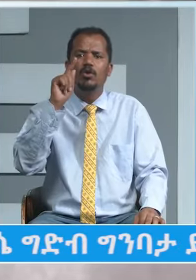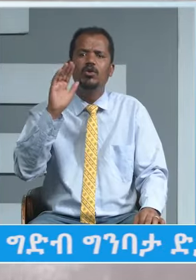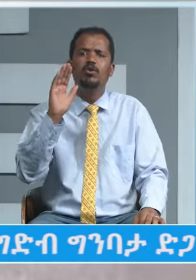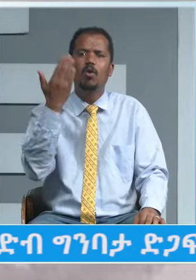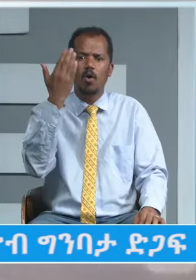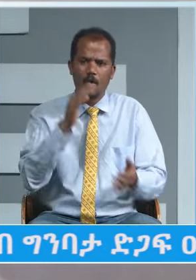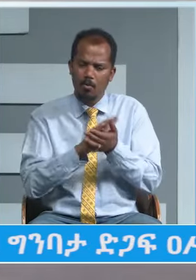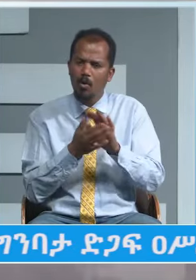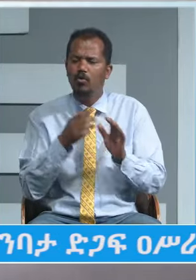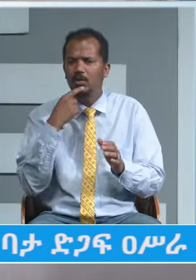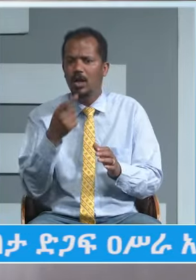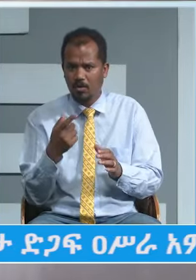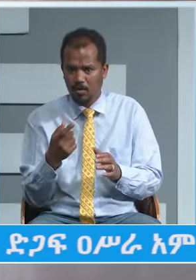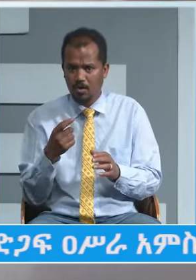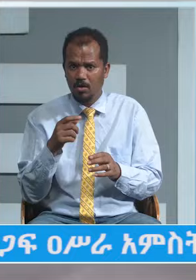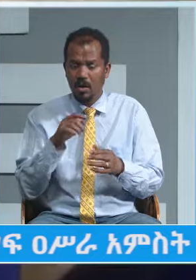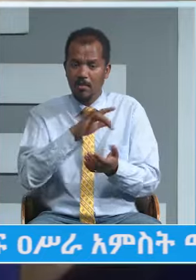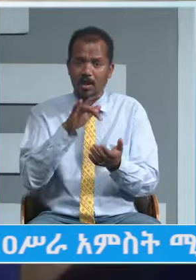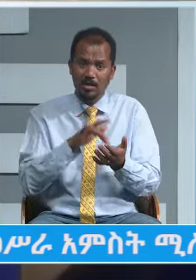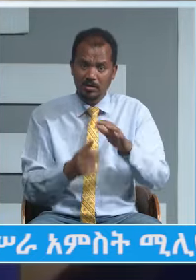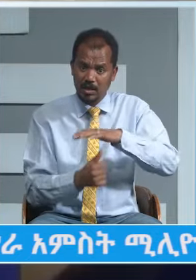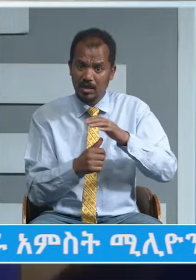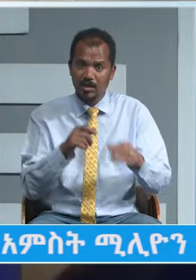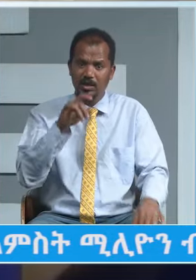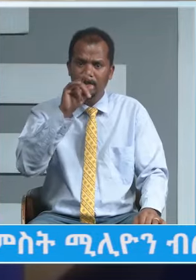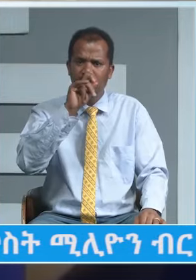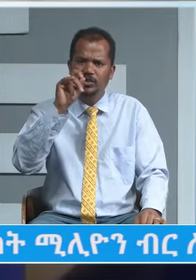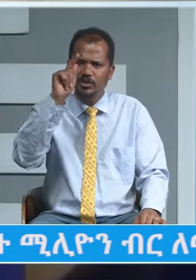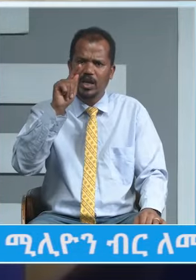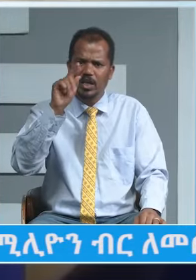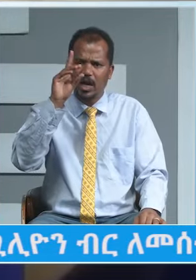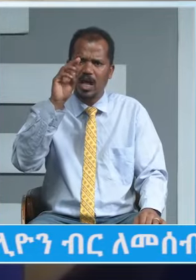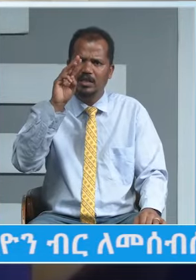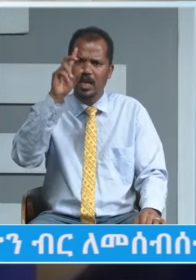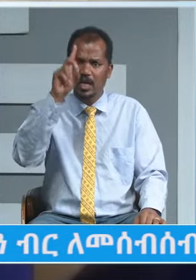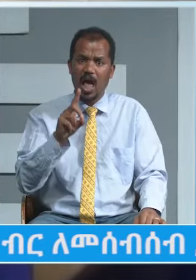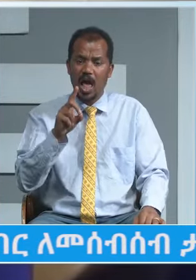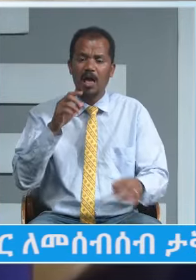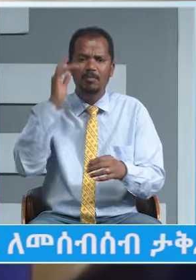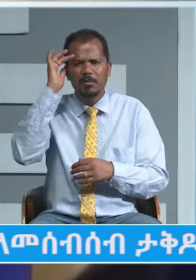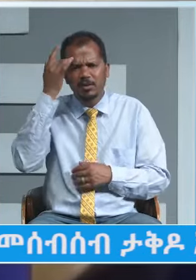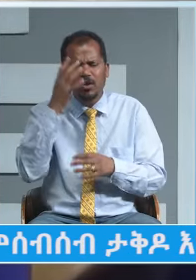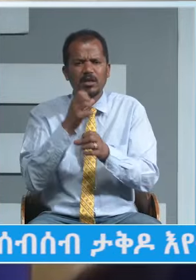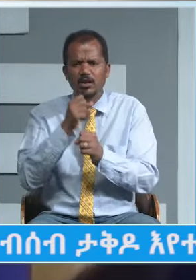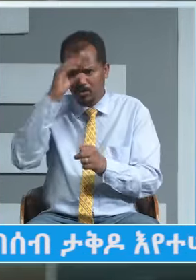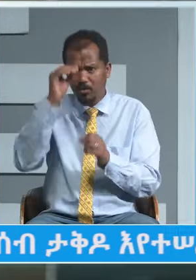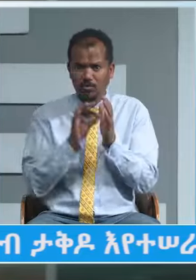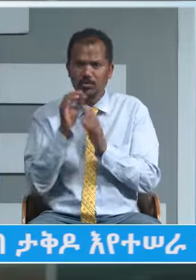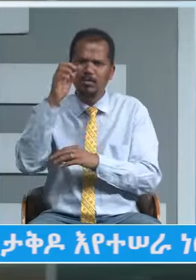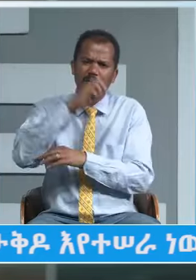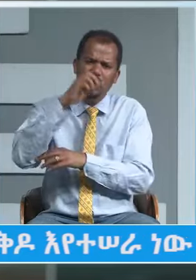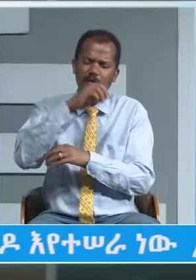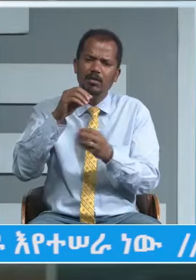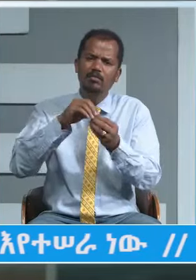ዲሞክራቲክ ሪፐብሊክ ኮንጎ መሆኑን አመልክቷል። የማዕከሉ ዳይሬክተር ጂያን ካሰያ በሀገሪቱ በበሽታው የተያዙ ሰዎች